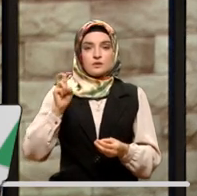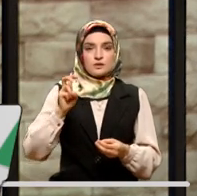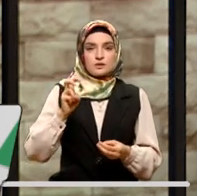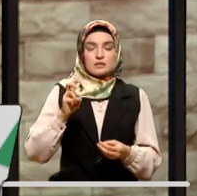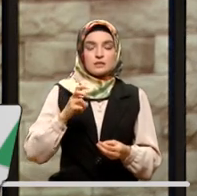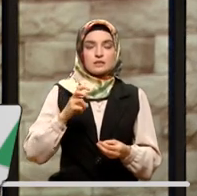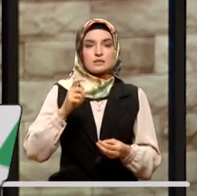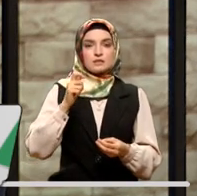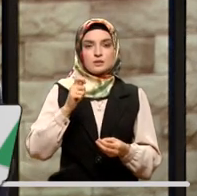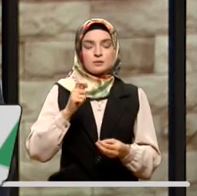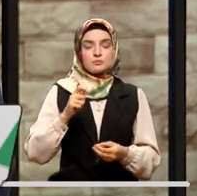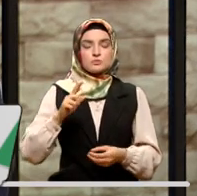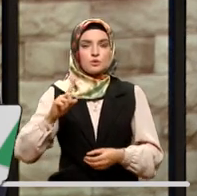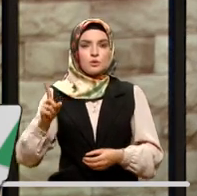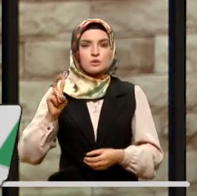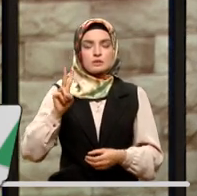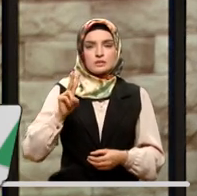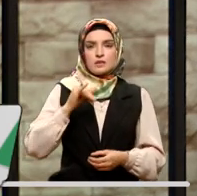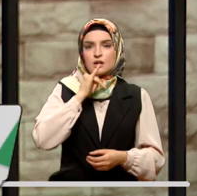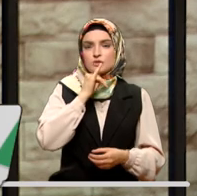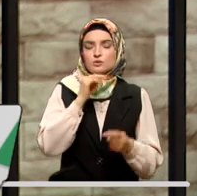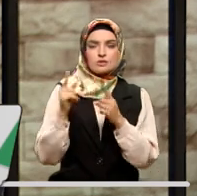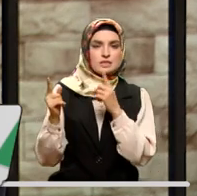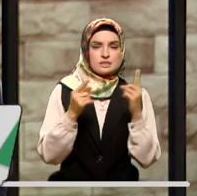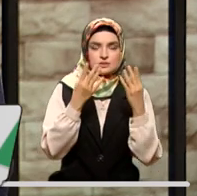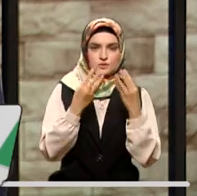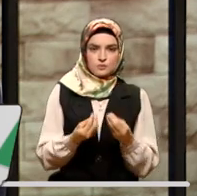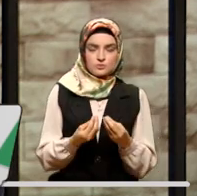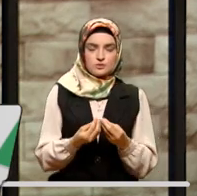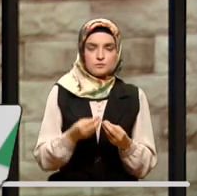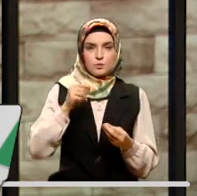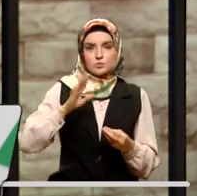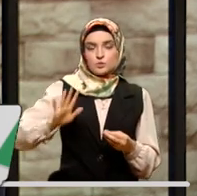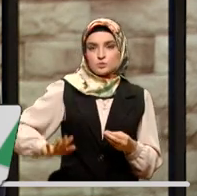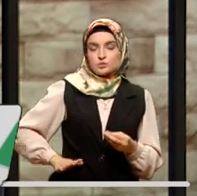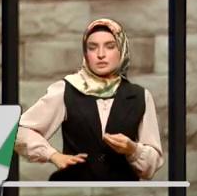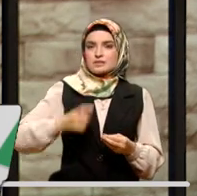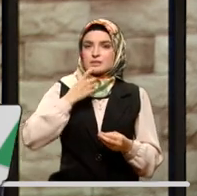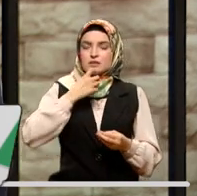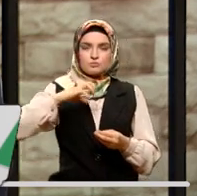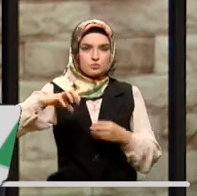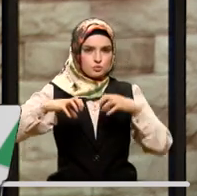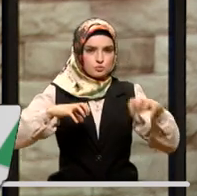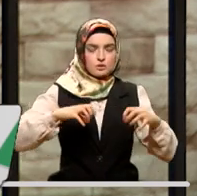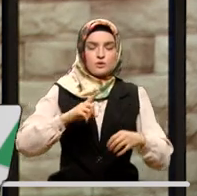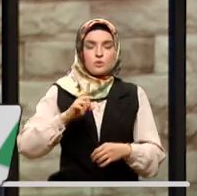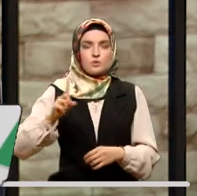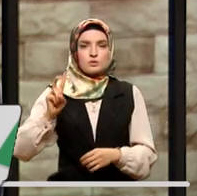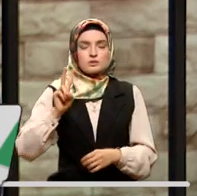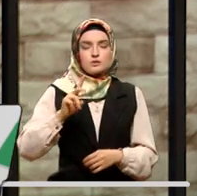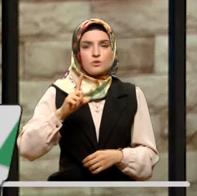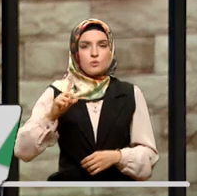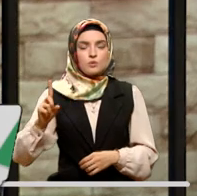Ağustos arası olacak burada. Burada özellikle çocuklarımızın yaş grupları, yani 12 ve 18 yaş grubu